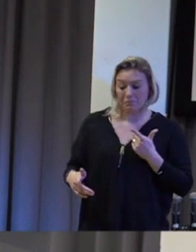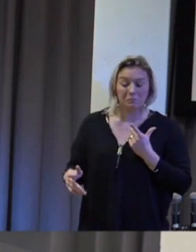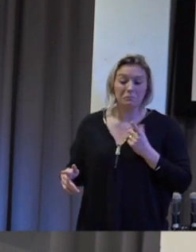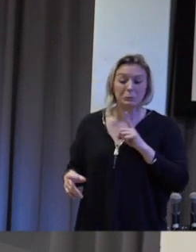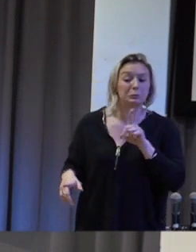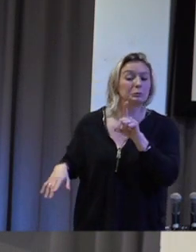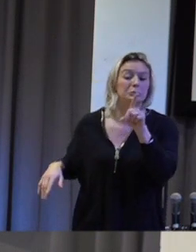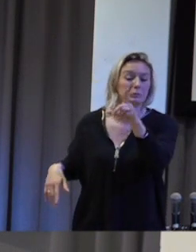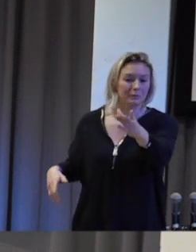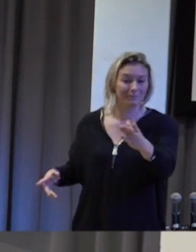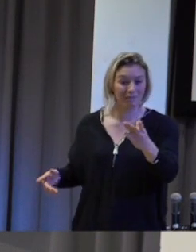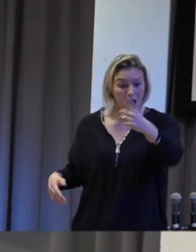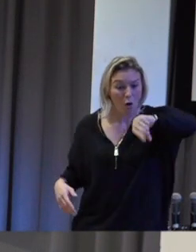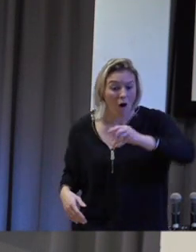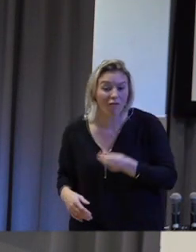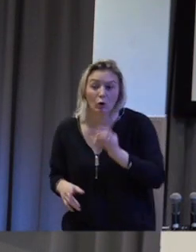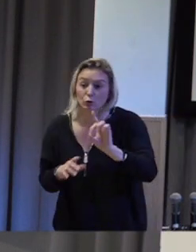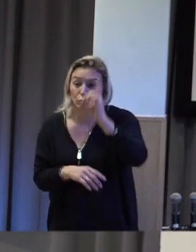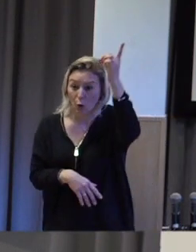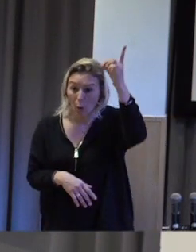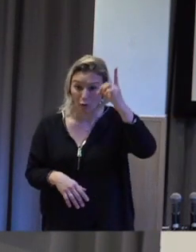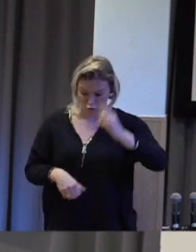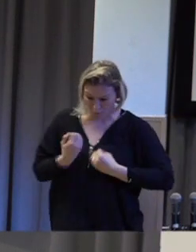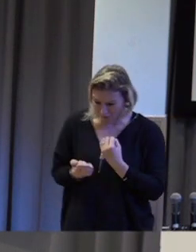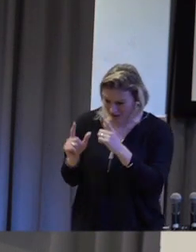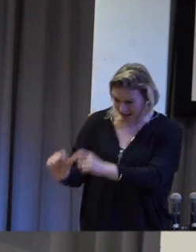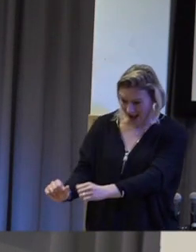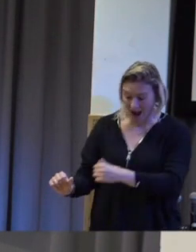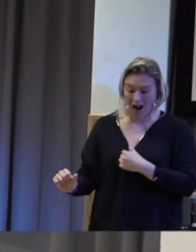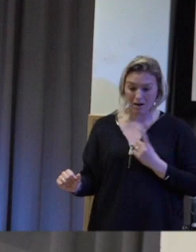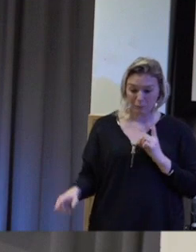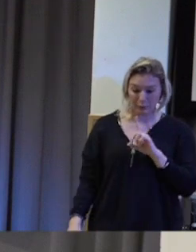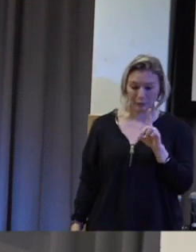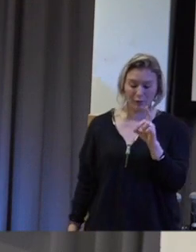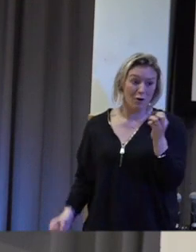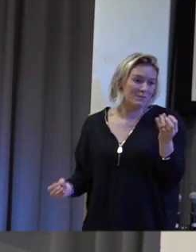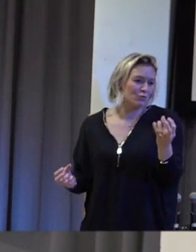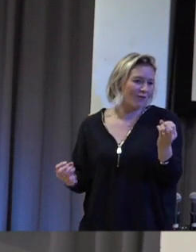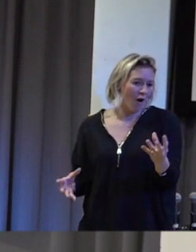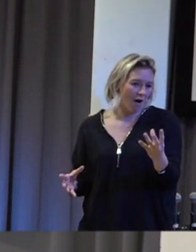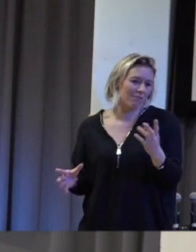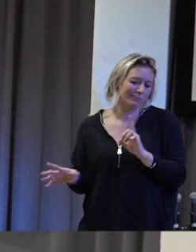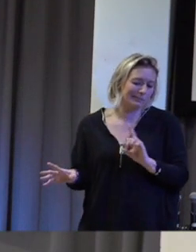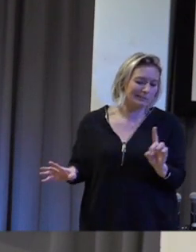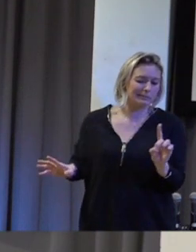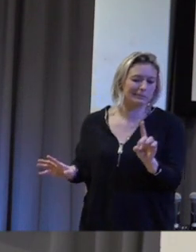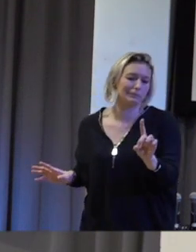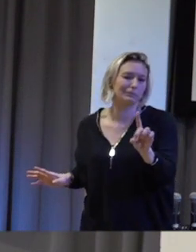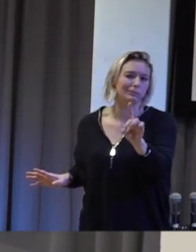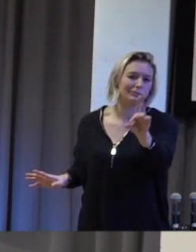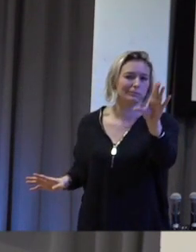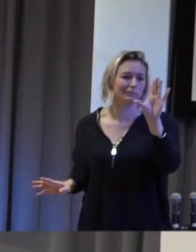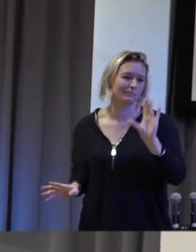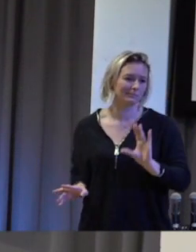Dieu croisent une personne souffrante, ils passent souvent outre. Or,